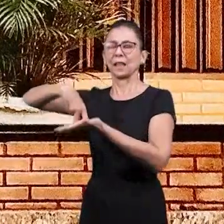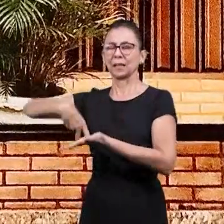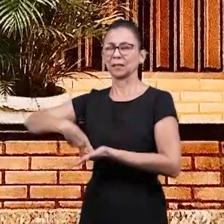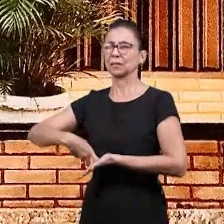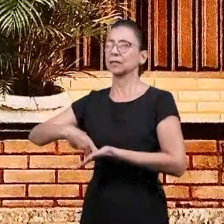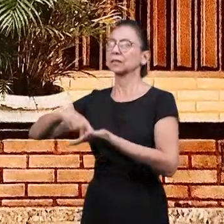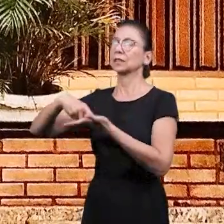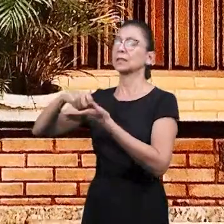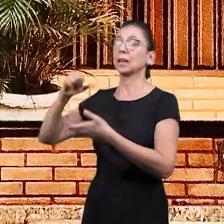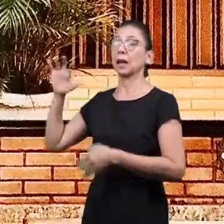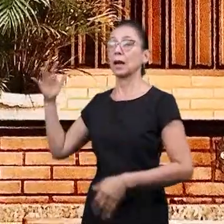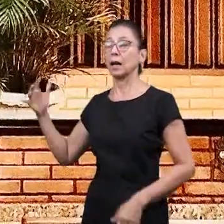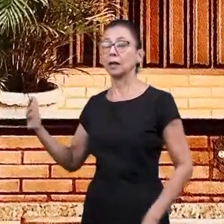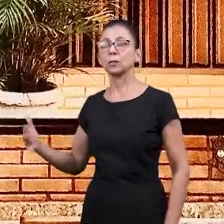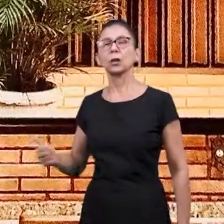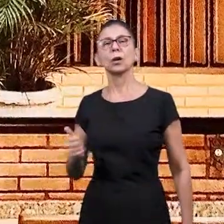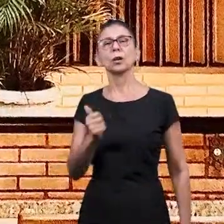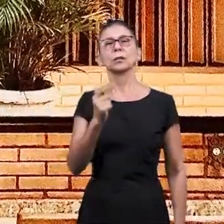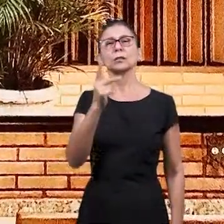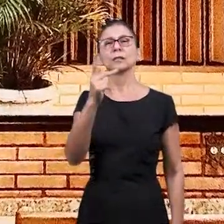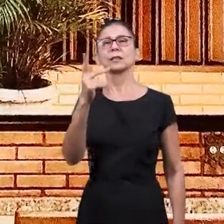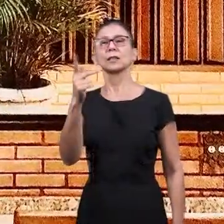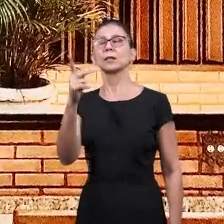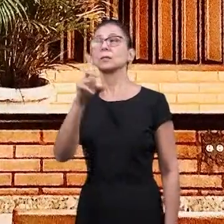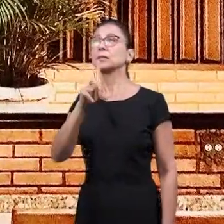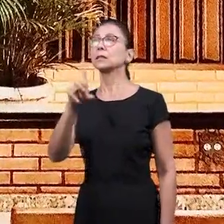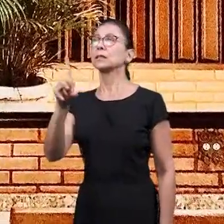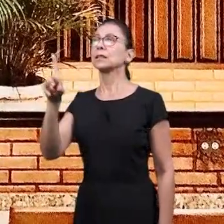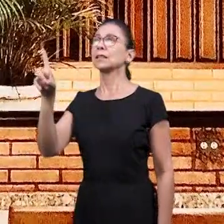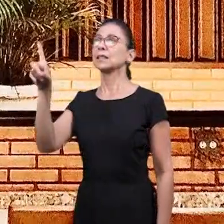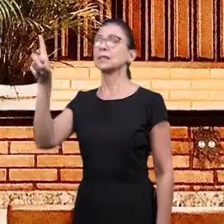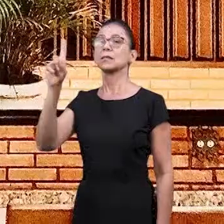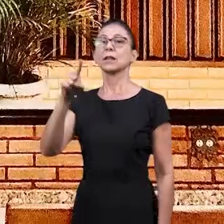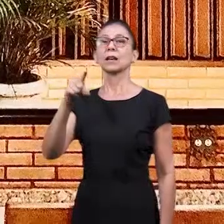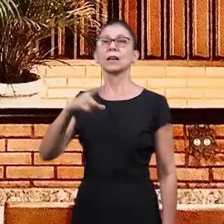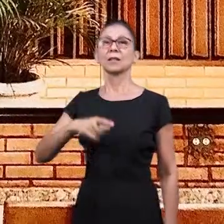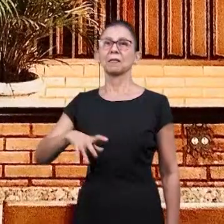и поклонись Богу твоему в любви.